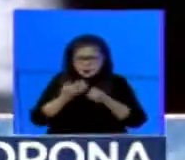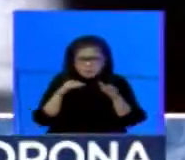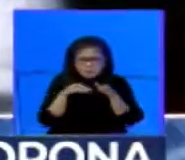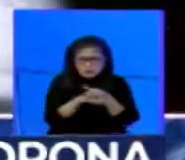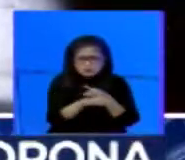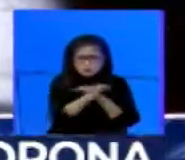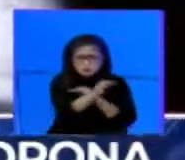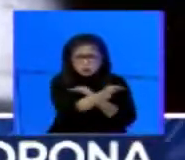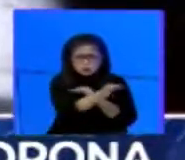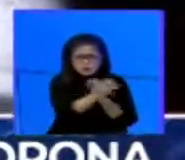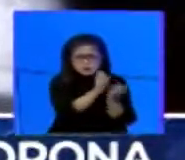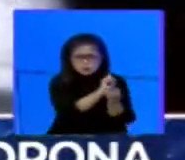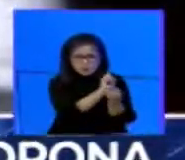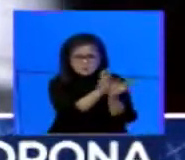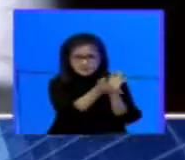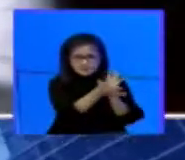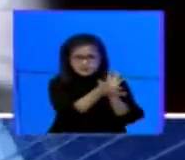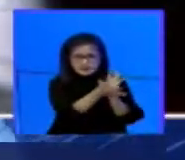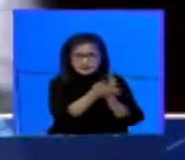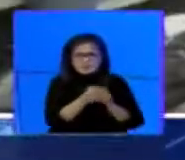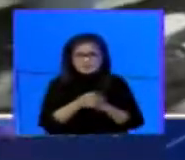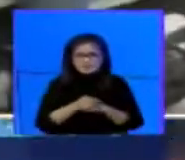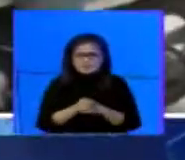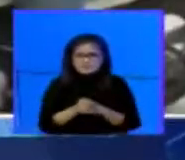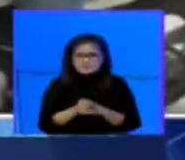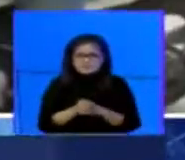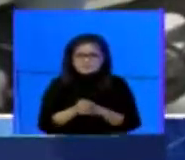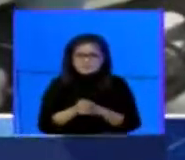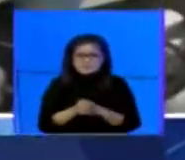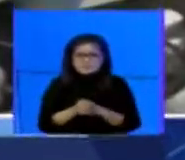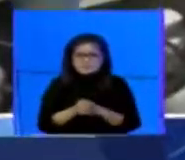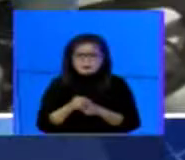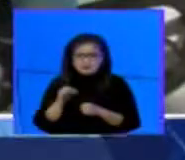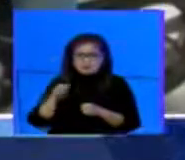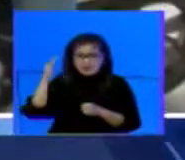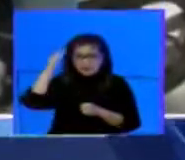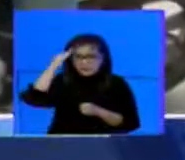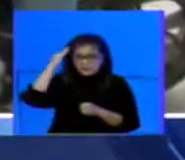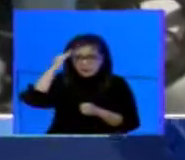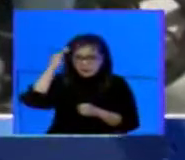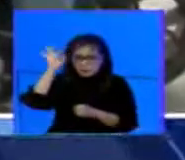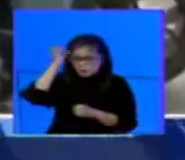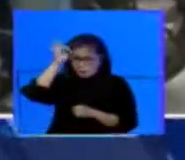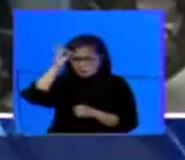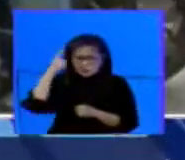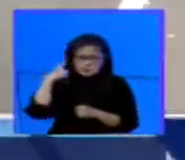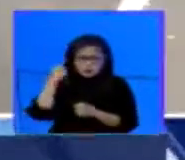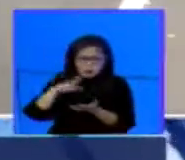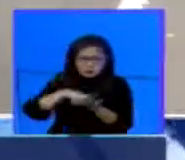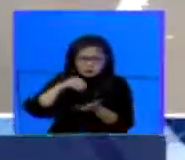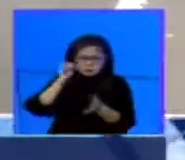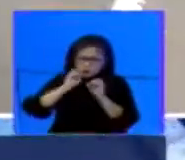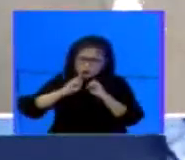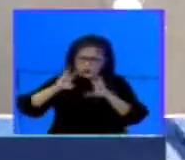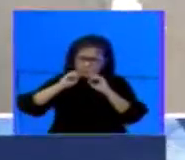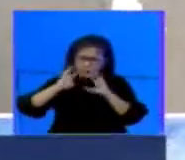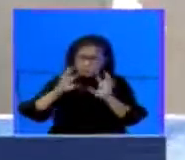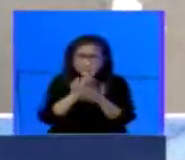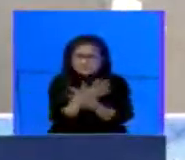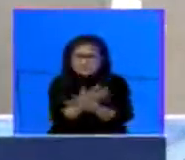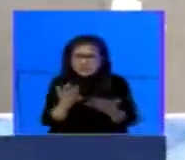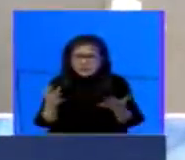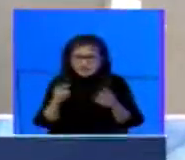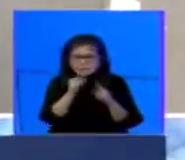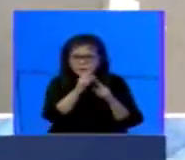di luar kota mereka sehingga hal ini pun membuat Kapolda Jawa Timur menyampaikan kepada masyarakat bahwa sejatinya PSB